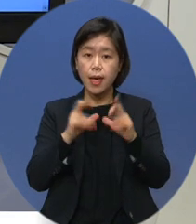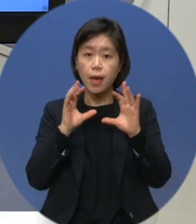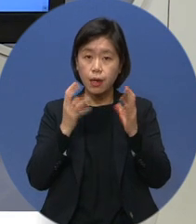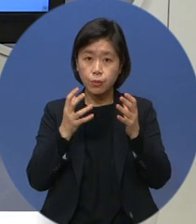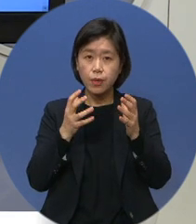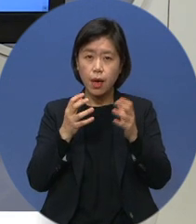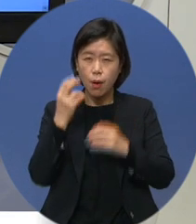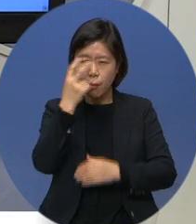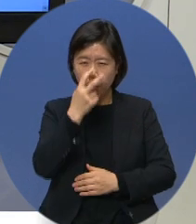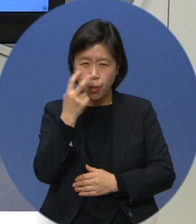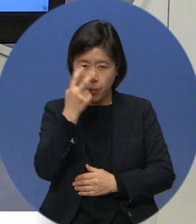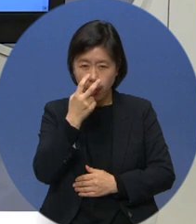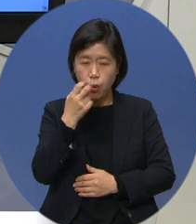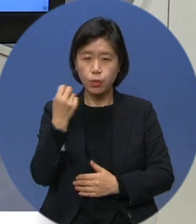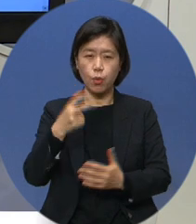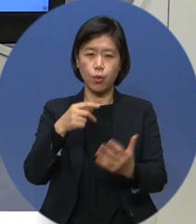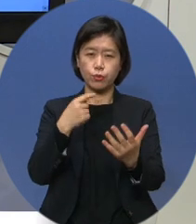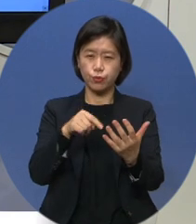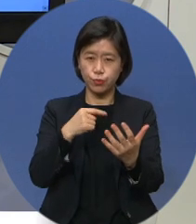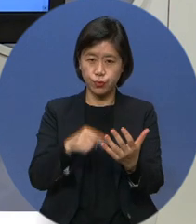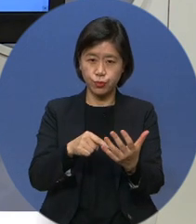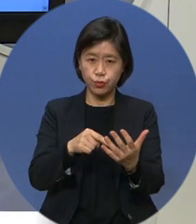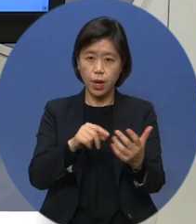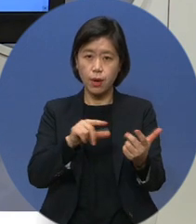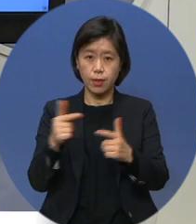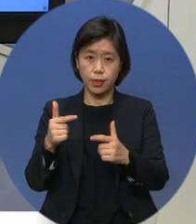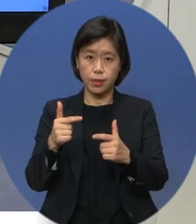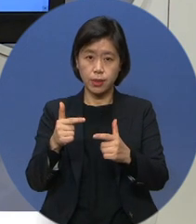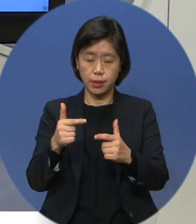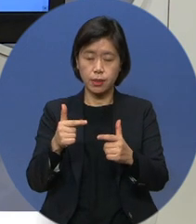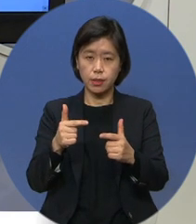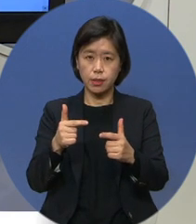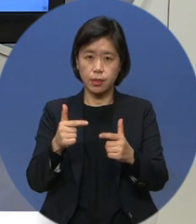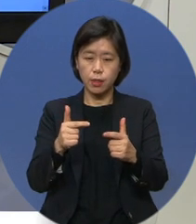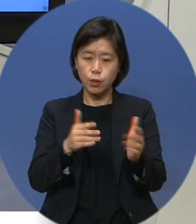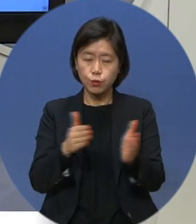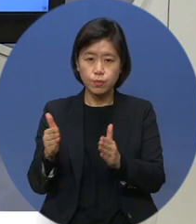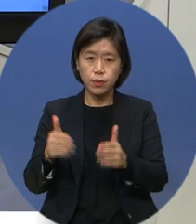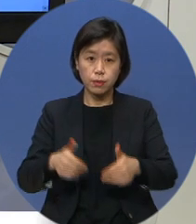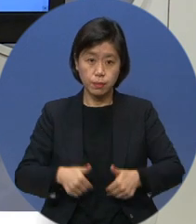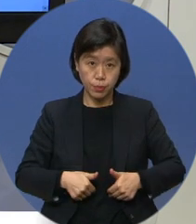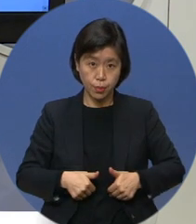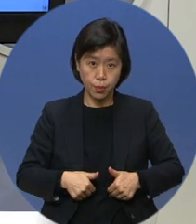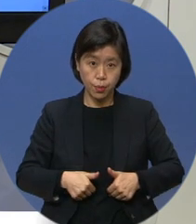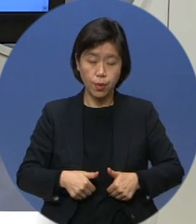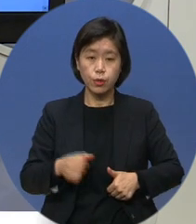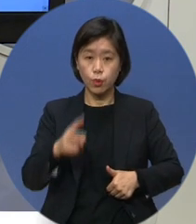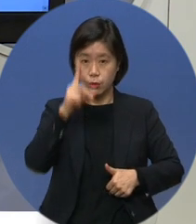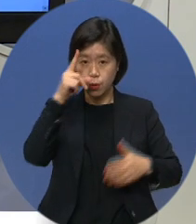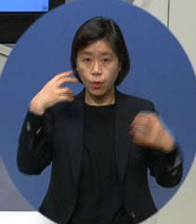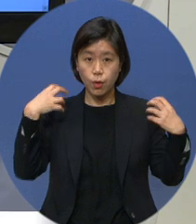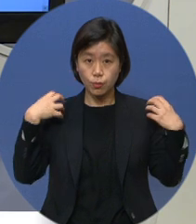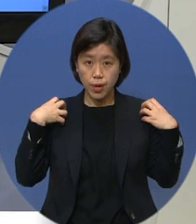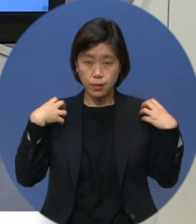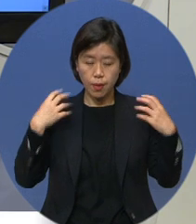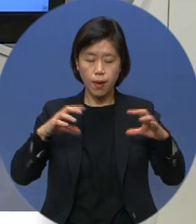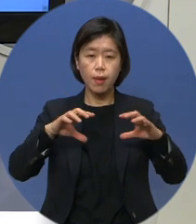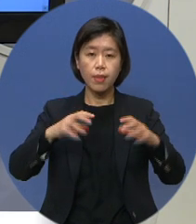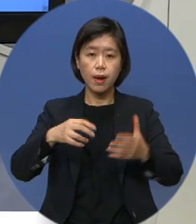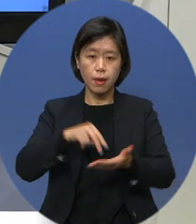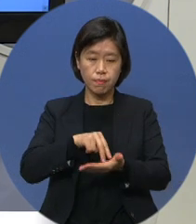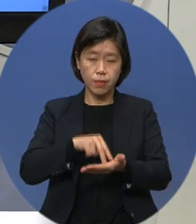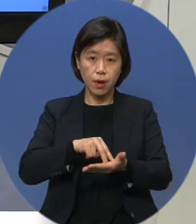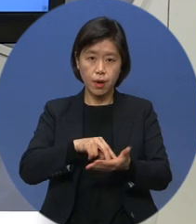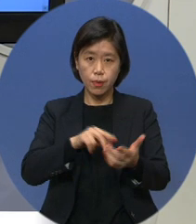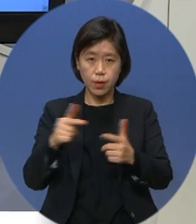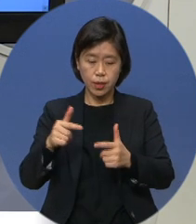치료와 교육 돌고 물병 행에 제공하는 곳으로 해랑 사업은 정부에서 국정과제로 추진하고 있습니다